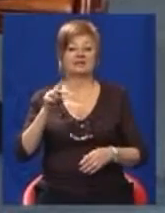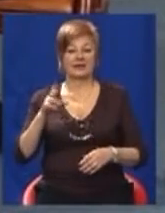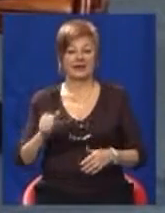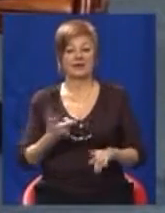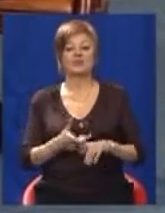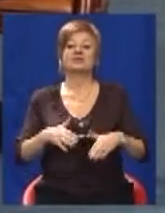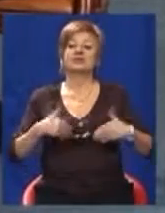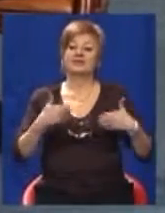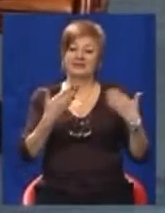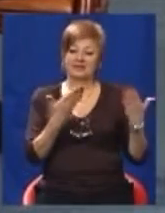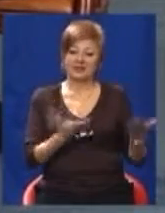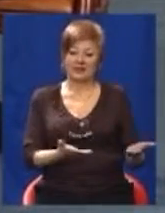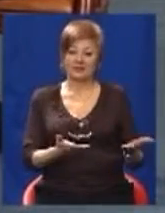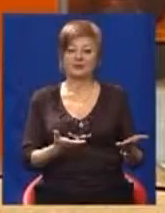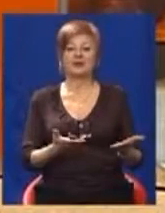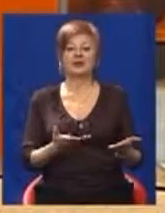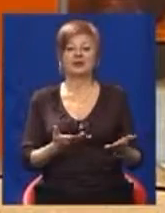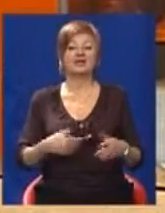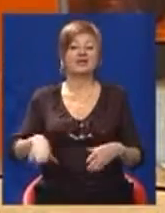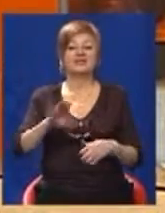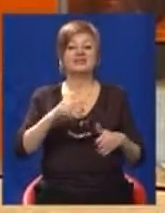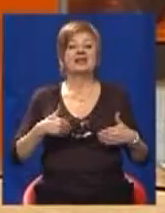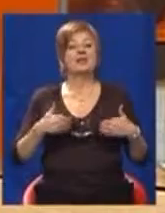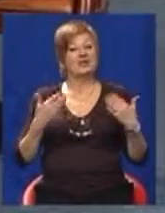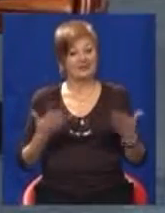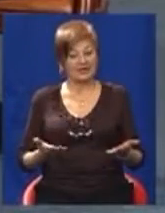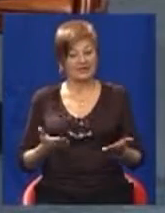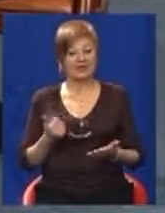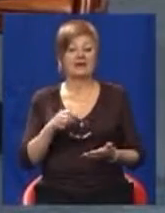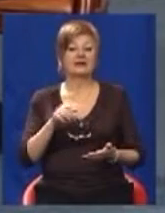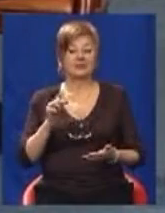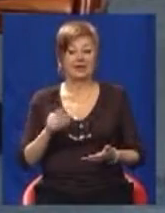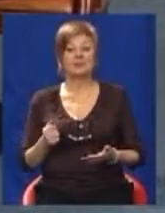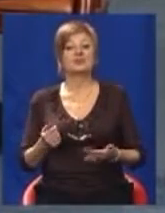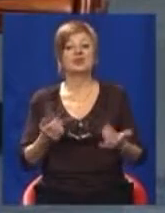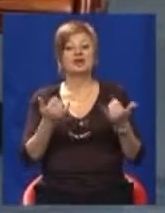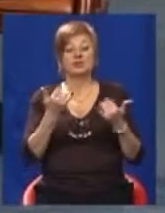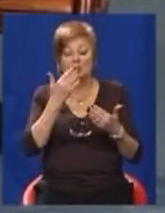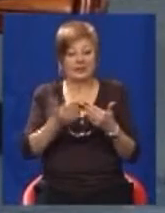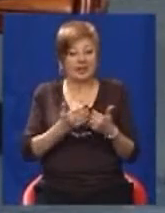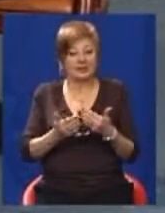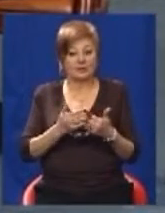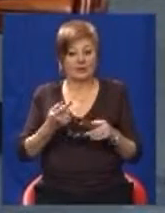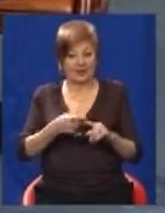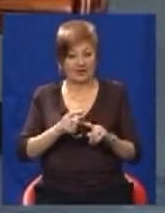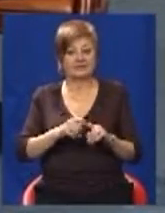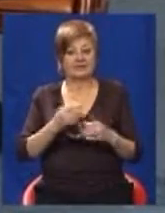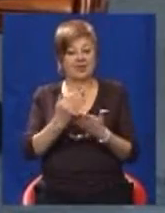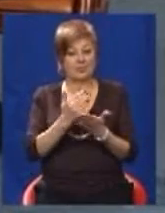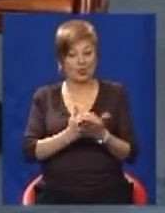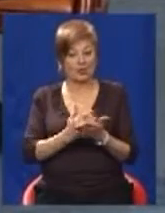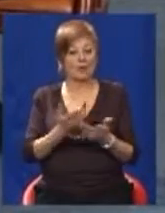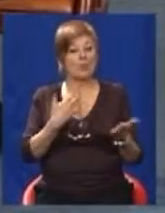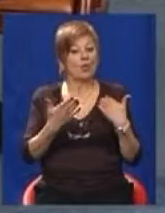Дуже вітаю тебе в нашій студії. Всім привіт! Амінка, ми з тобою накануні цієї передачі